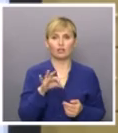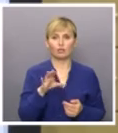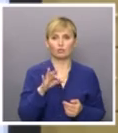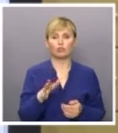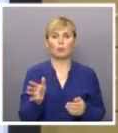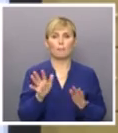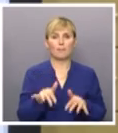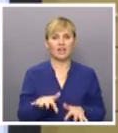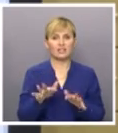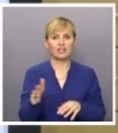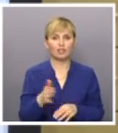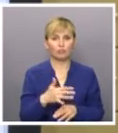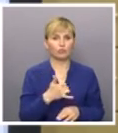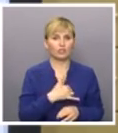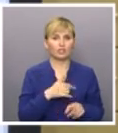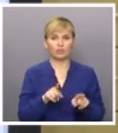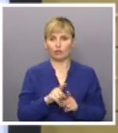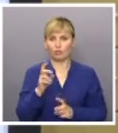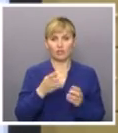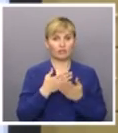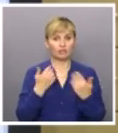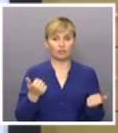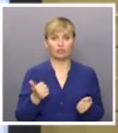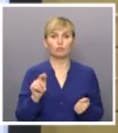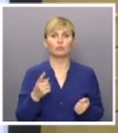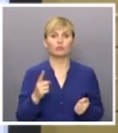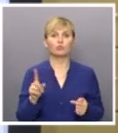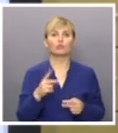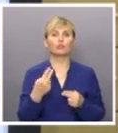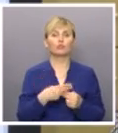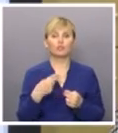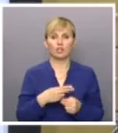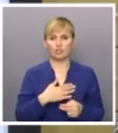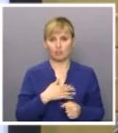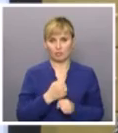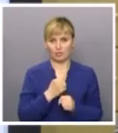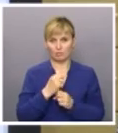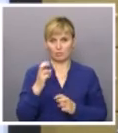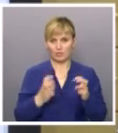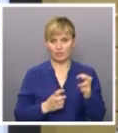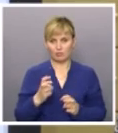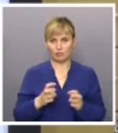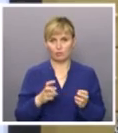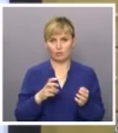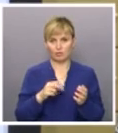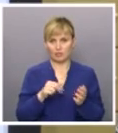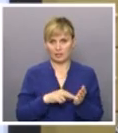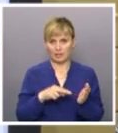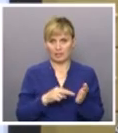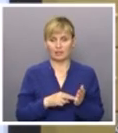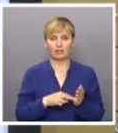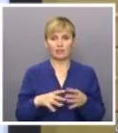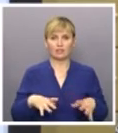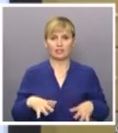рыба, у нас такого производства нет. Вот почему? Что мешает нам наладить производство именно ценной